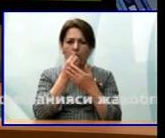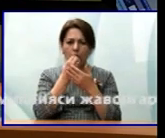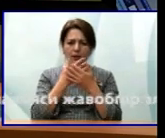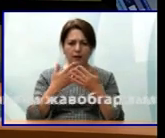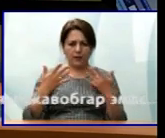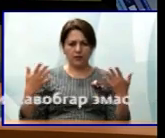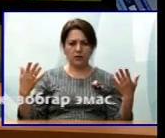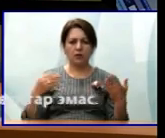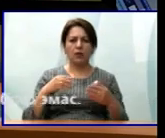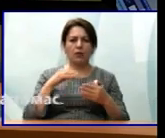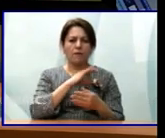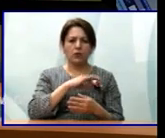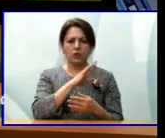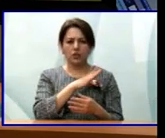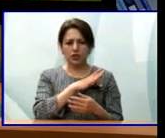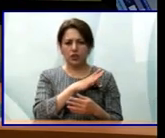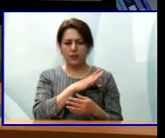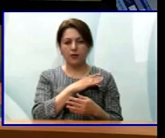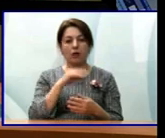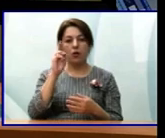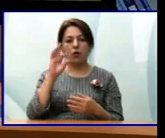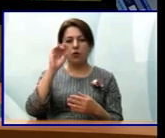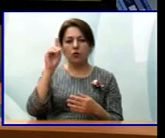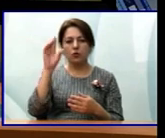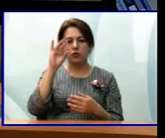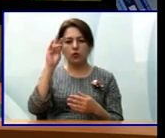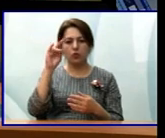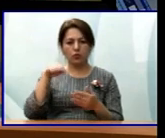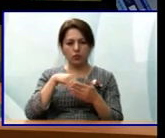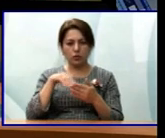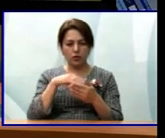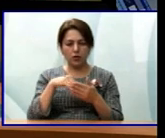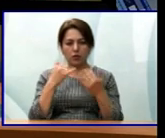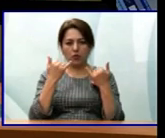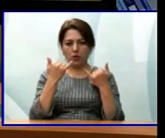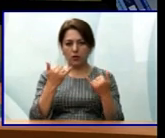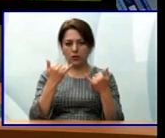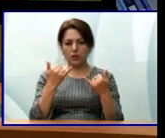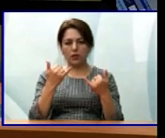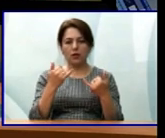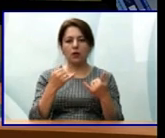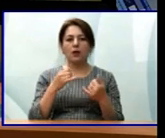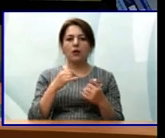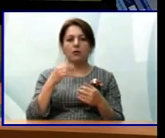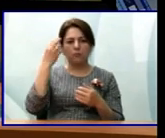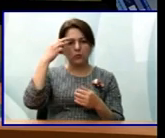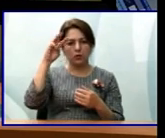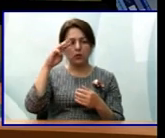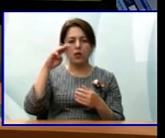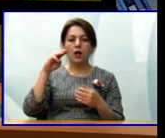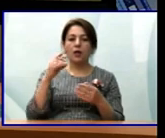uchun foydalanishgan bo'lsa, qozon yuvg'ichlaridan hozirgi zamonaviy idish tovoqlarni